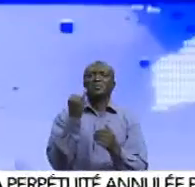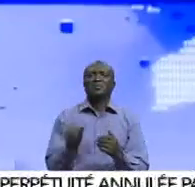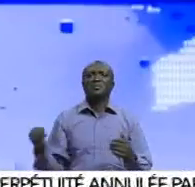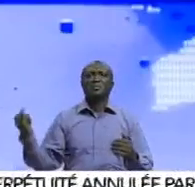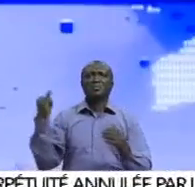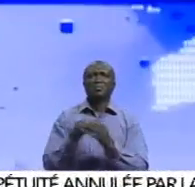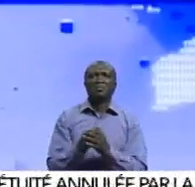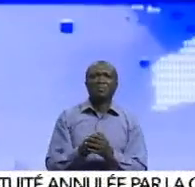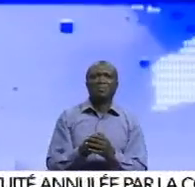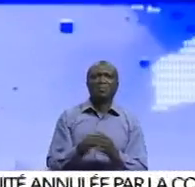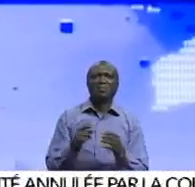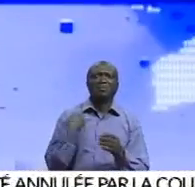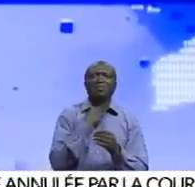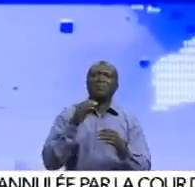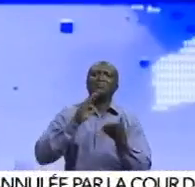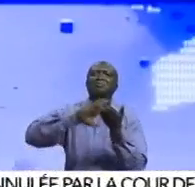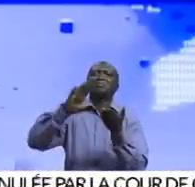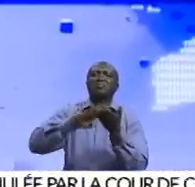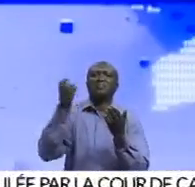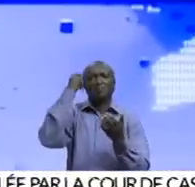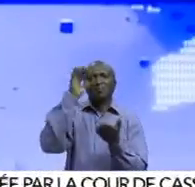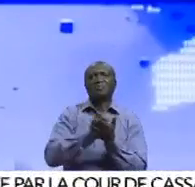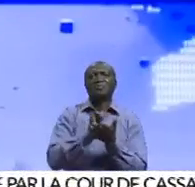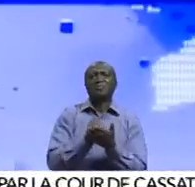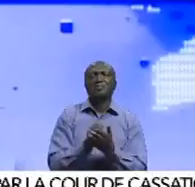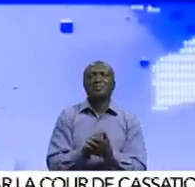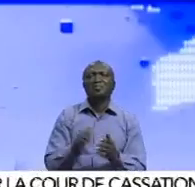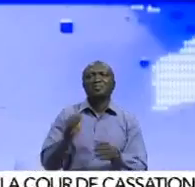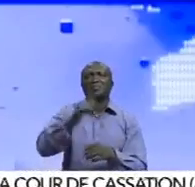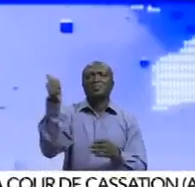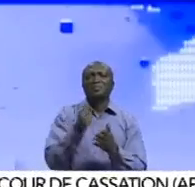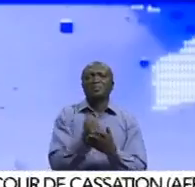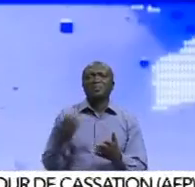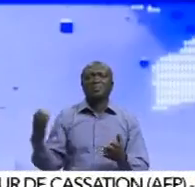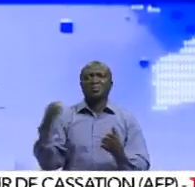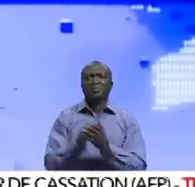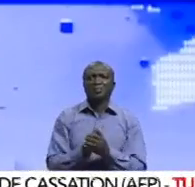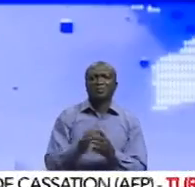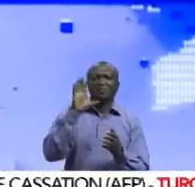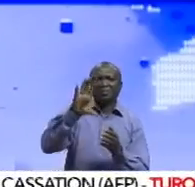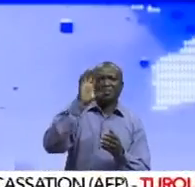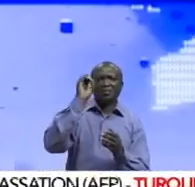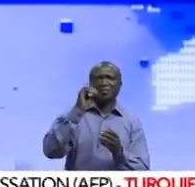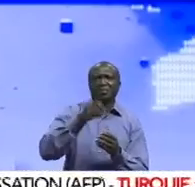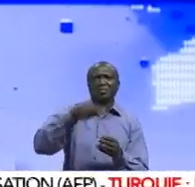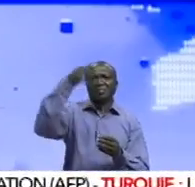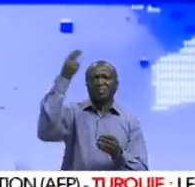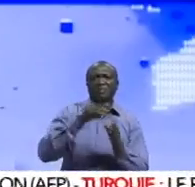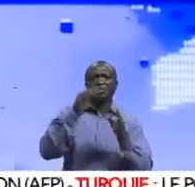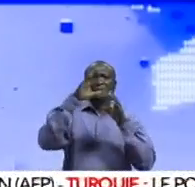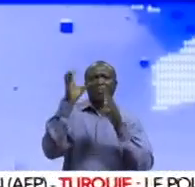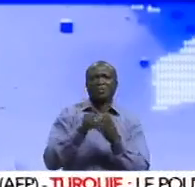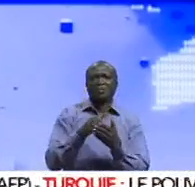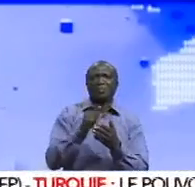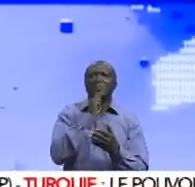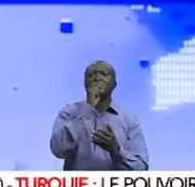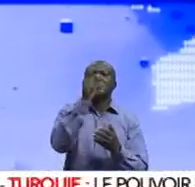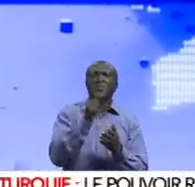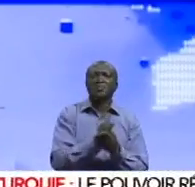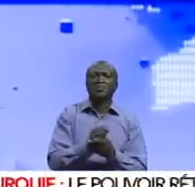l'Ouest nous nous excusons pour cet élément autre chose 50 au cadre du ministère de l'économie et des finances seront